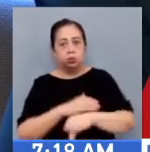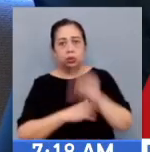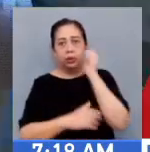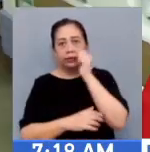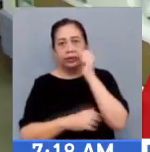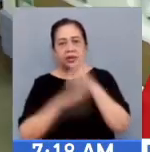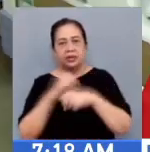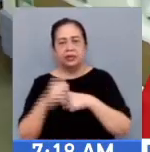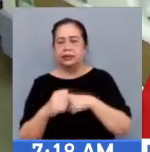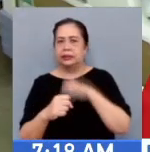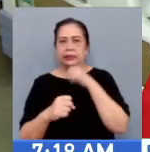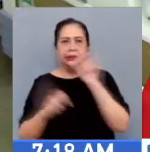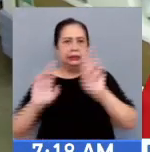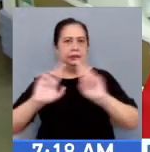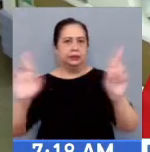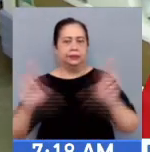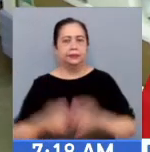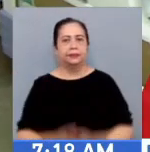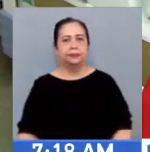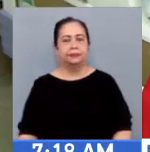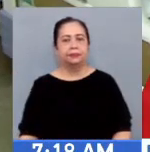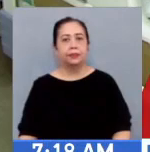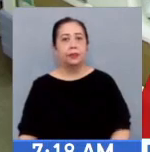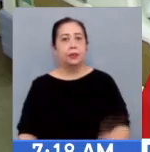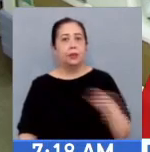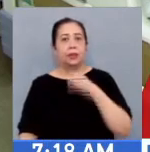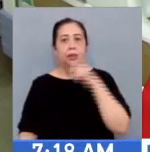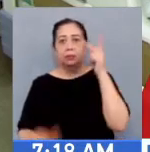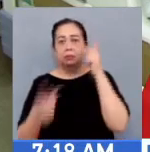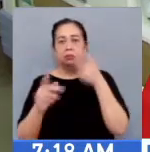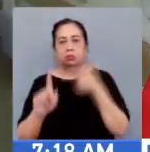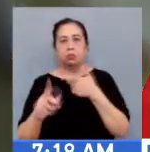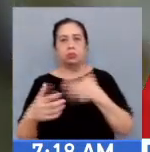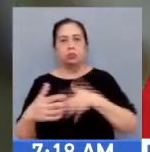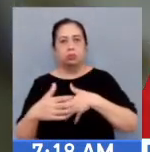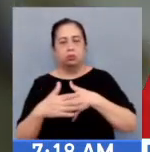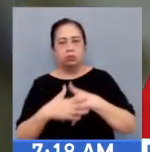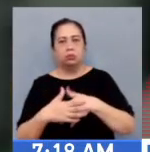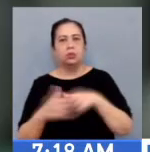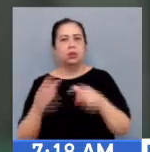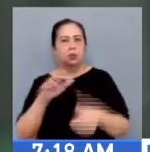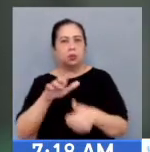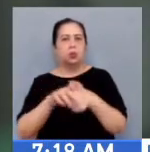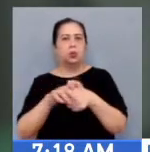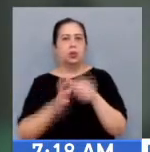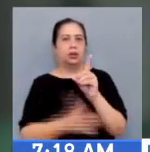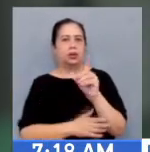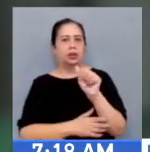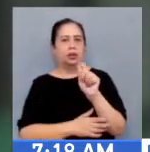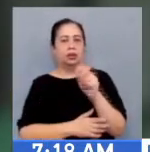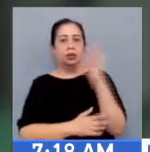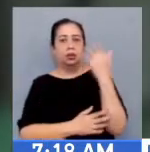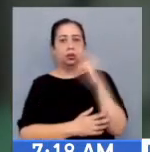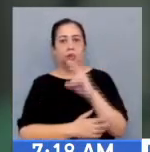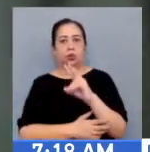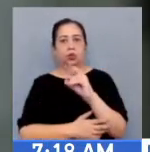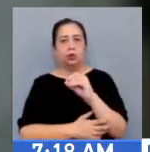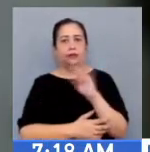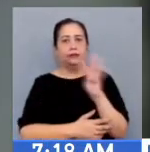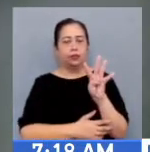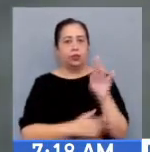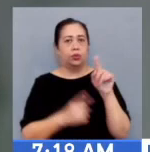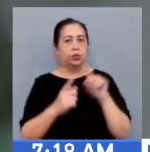planado. Bukod sa unintended pregnancy, lumabas rin sa datos na noong 2004 hanggang